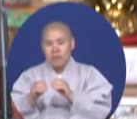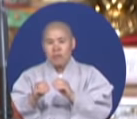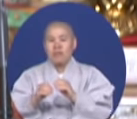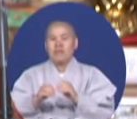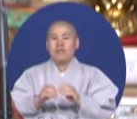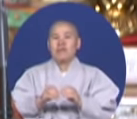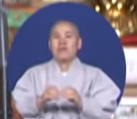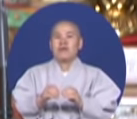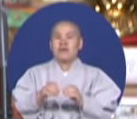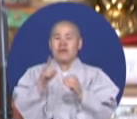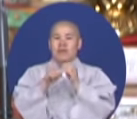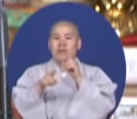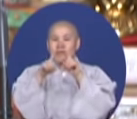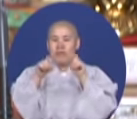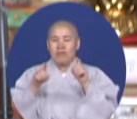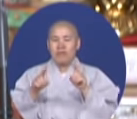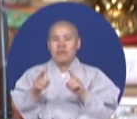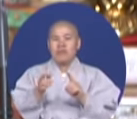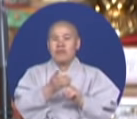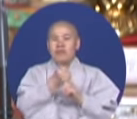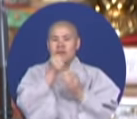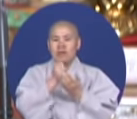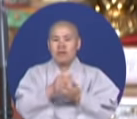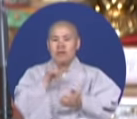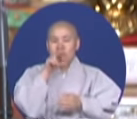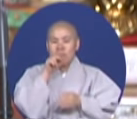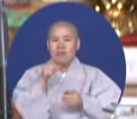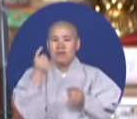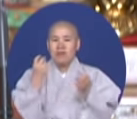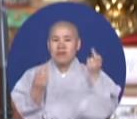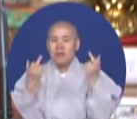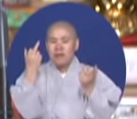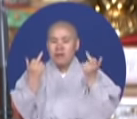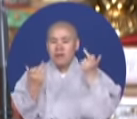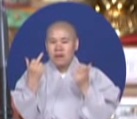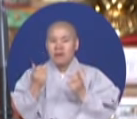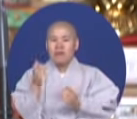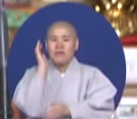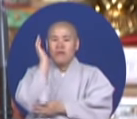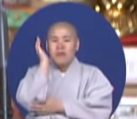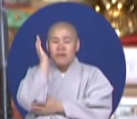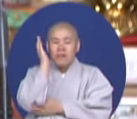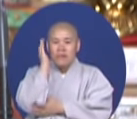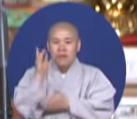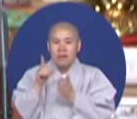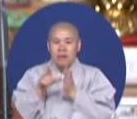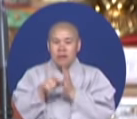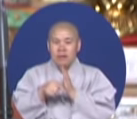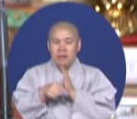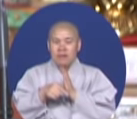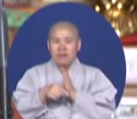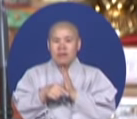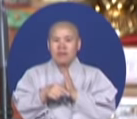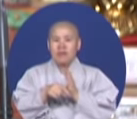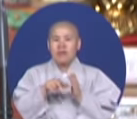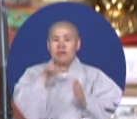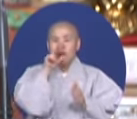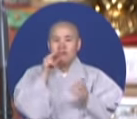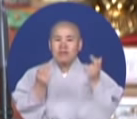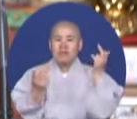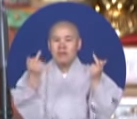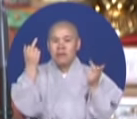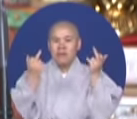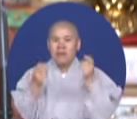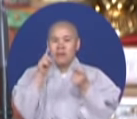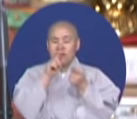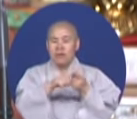또 부처님이 영산해상에서, 영축산에서 설법을 하셨다 그러면 그 영축산을